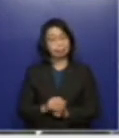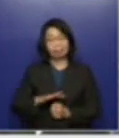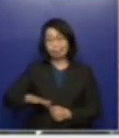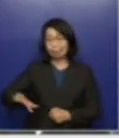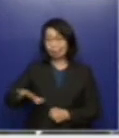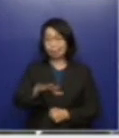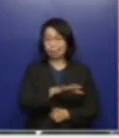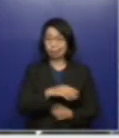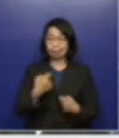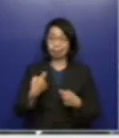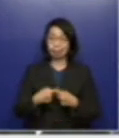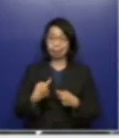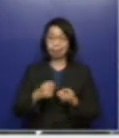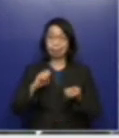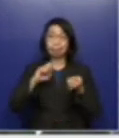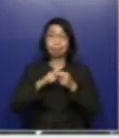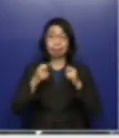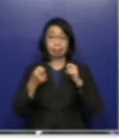อันนี้คือปัญหา